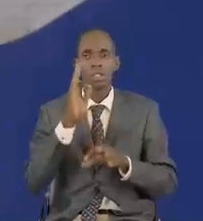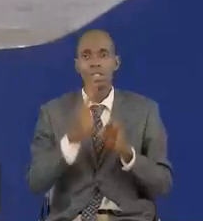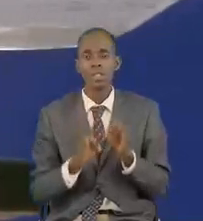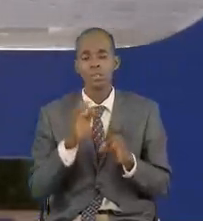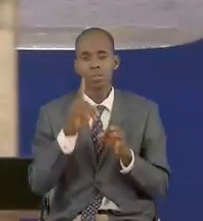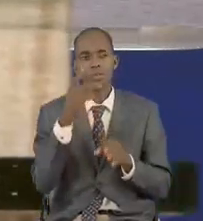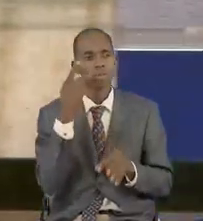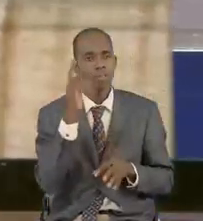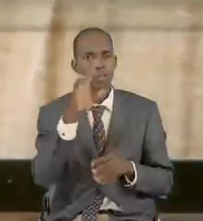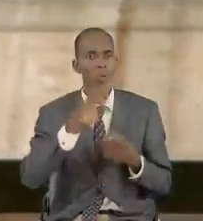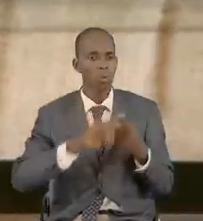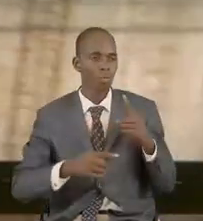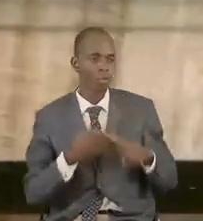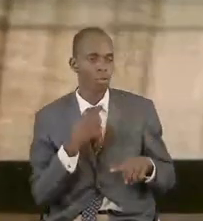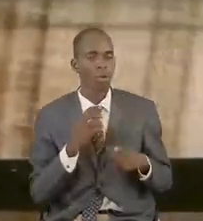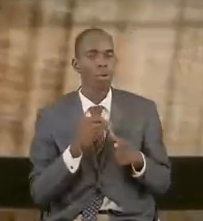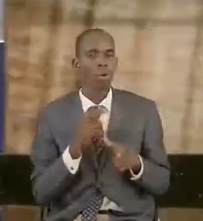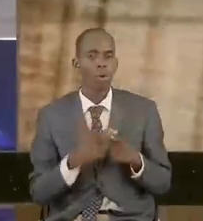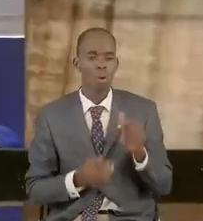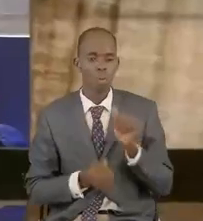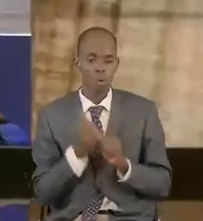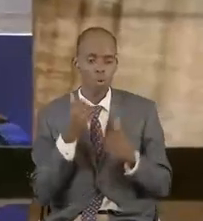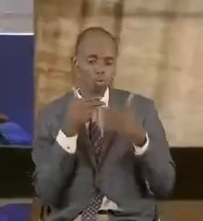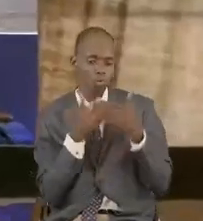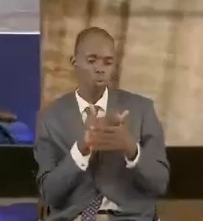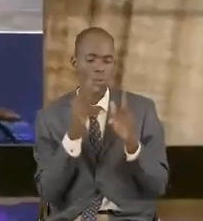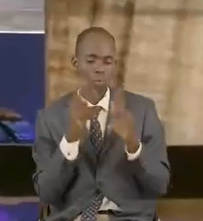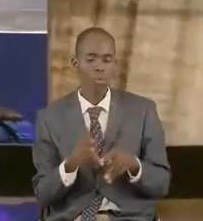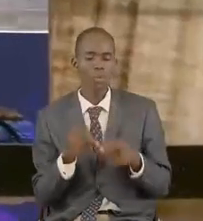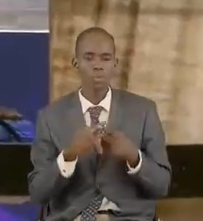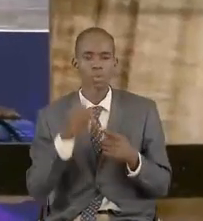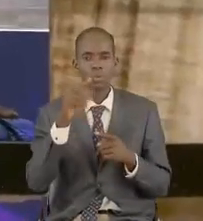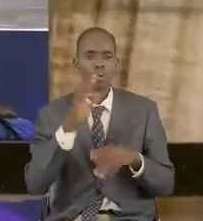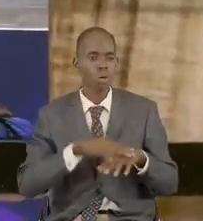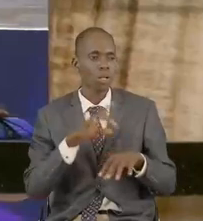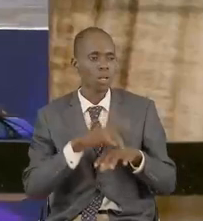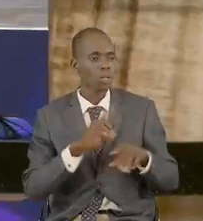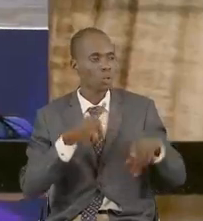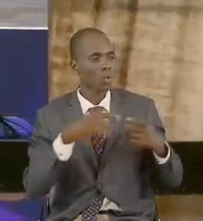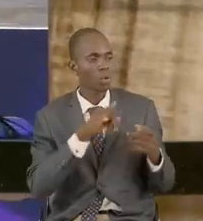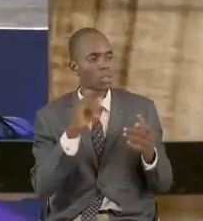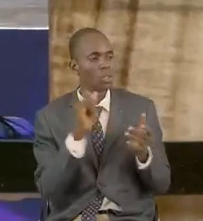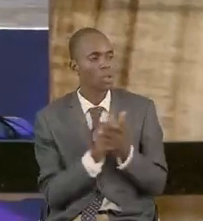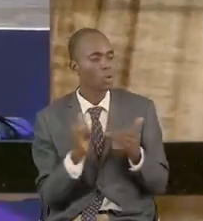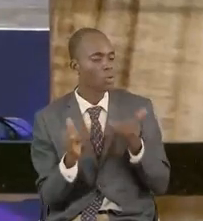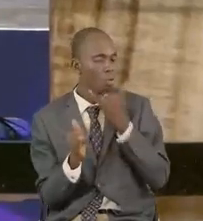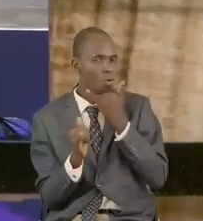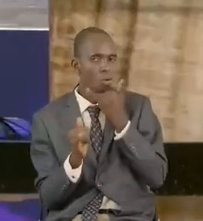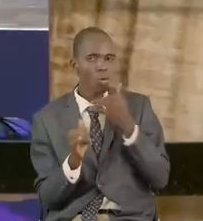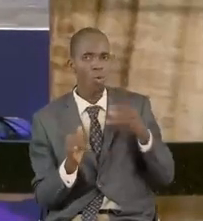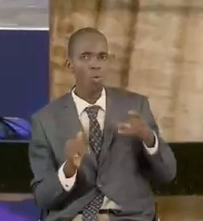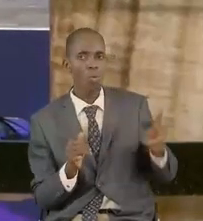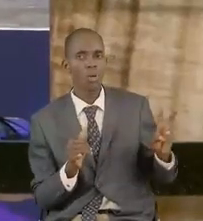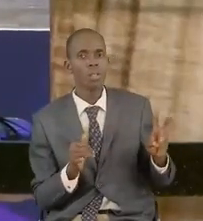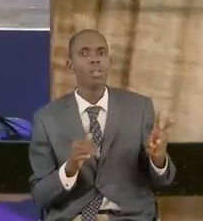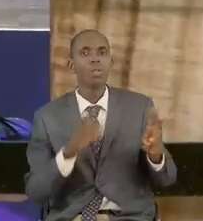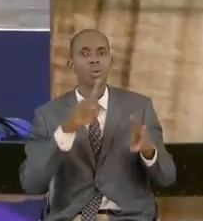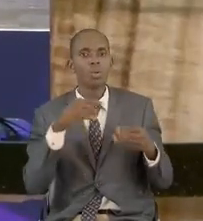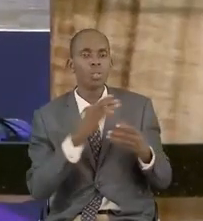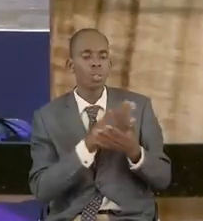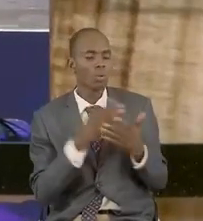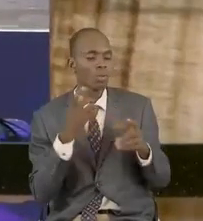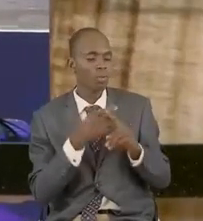ça non mais avec tes amis si tu vois ton ami oh la personne la plus intime à toi et